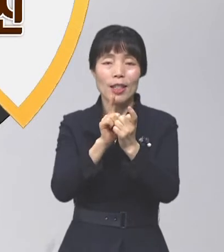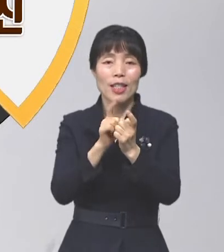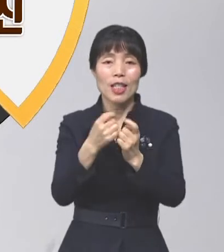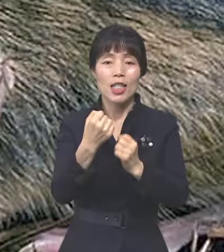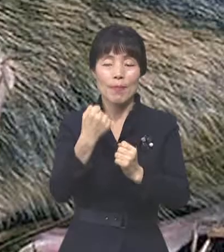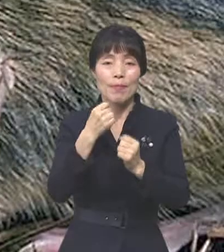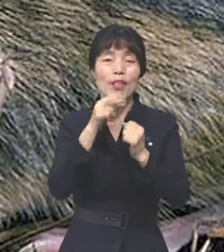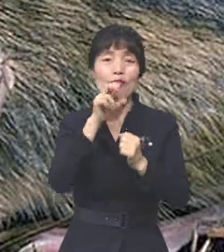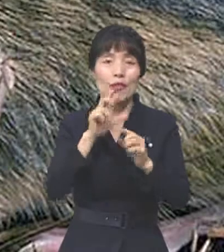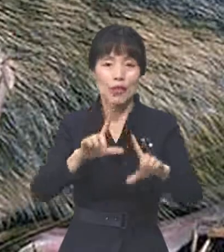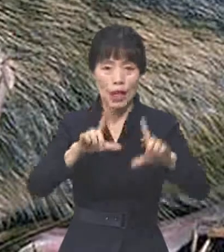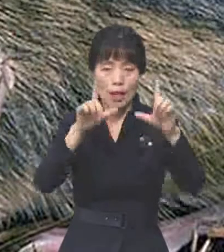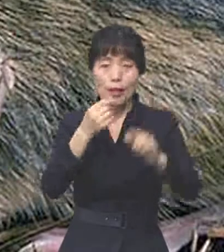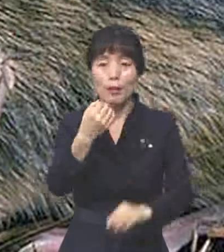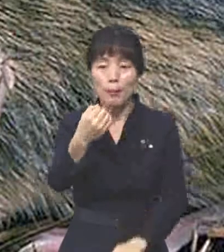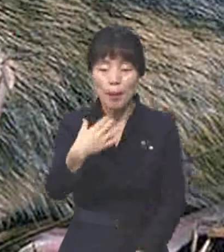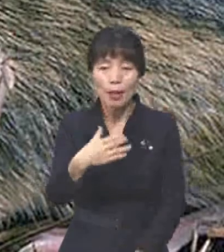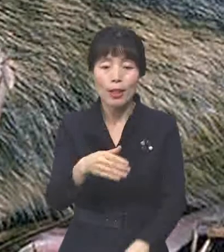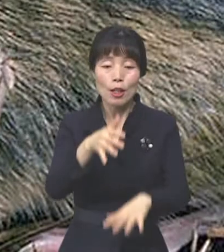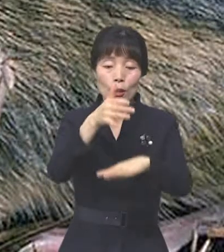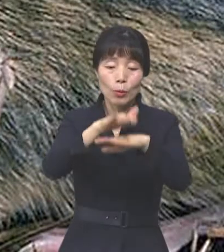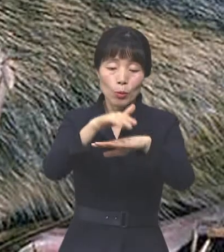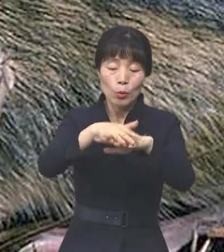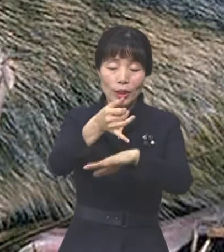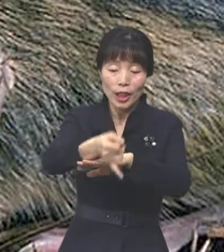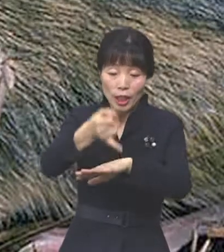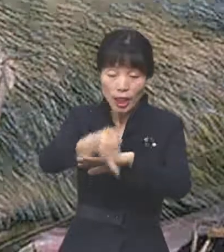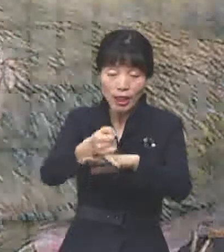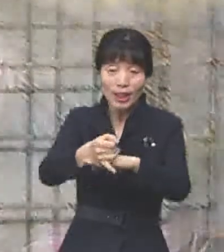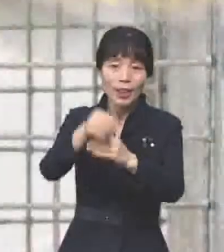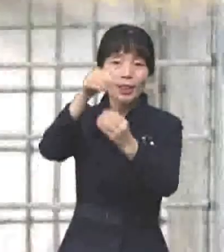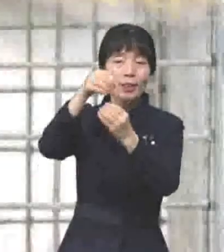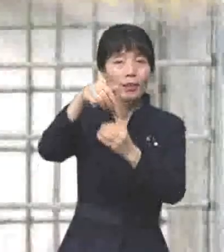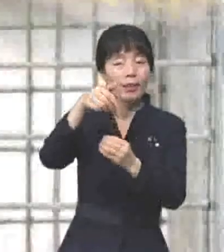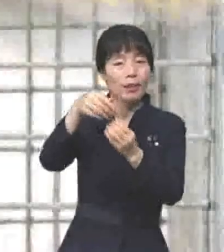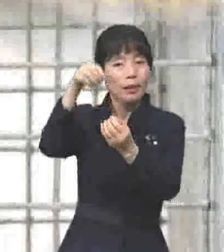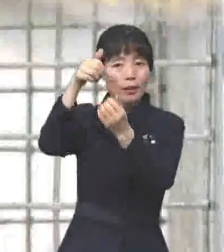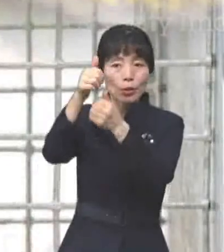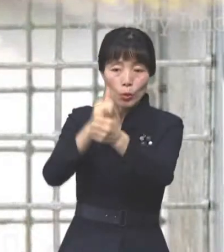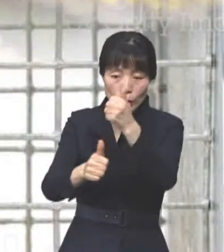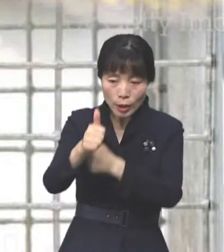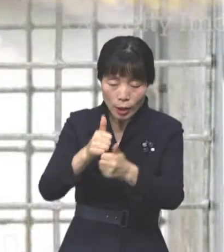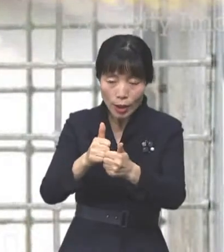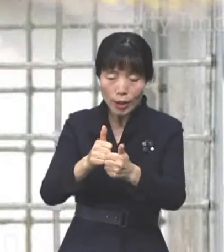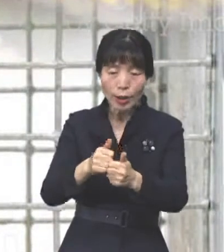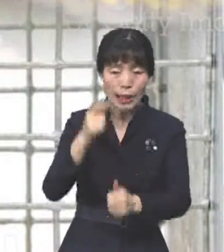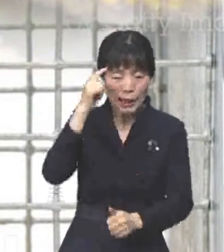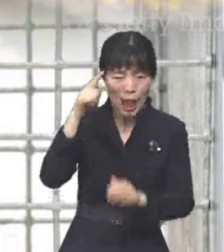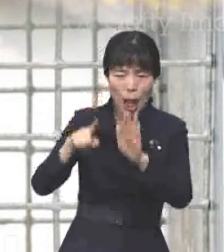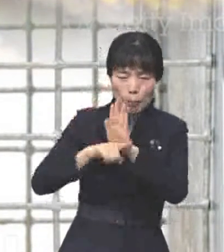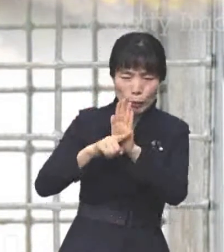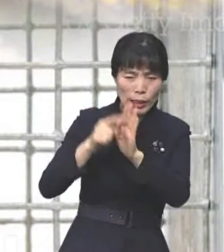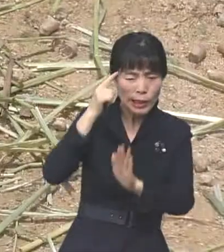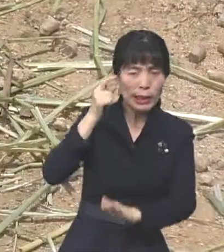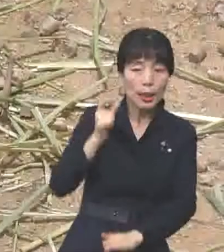불립니다. 농경 생활이 줄을 잃었던 조상들의 생활 속에서 쥐는 부정적인 이미지가